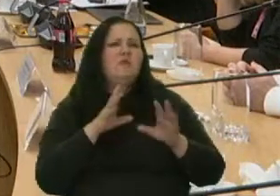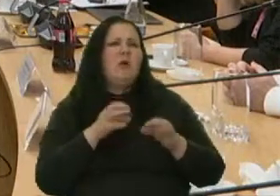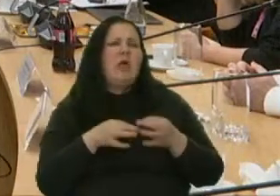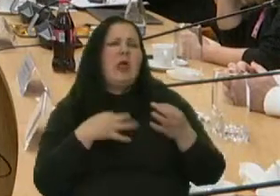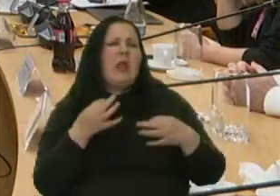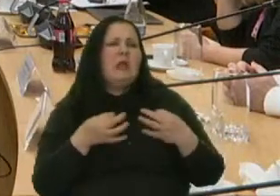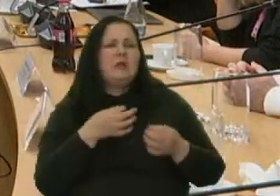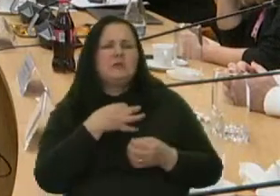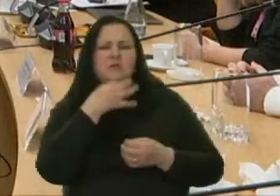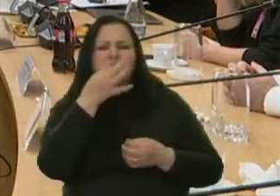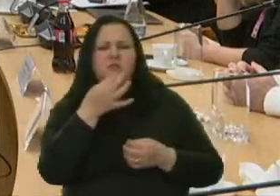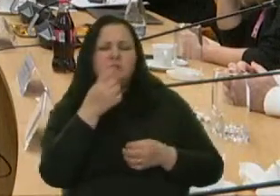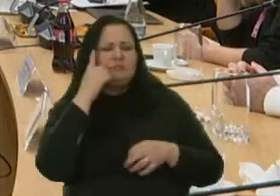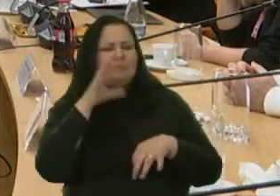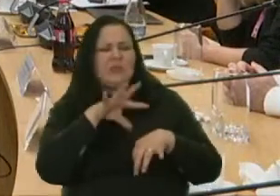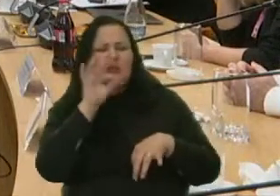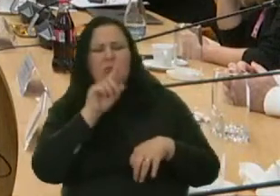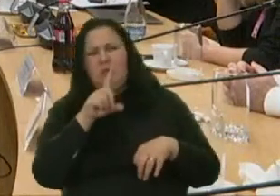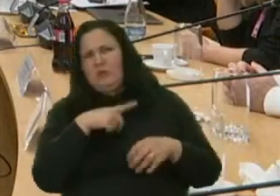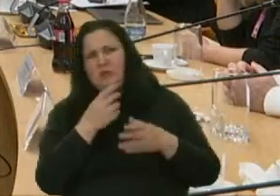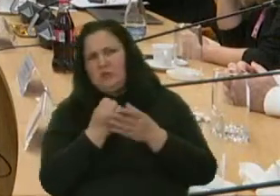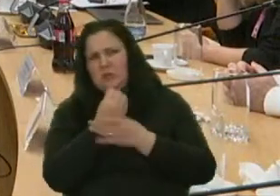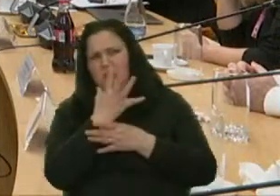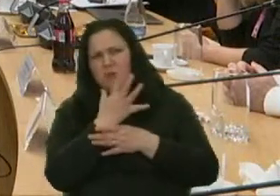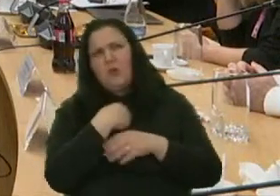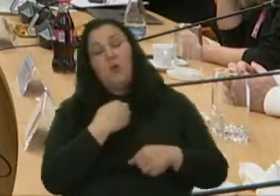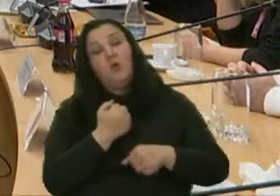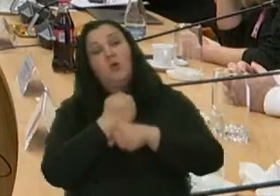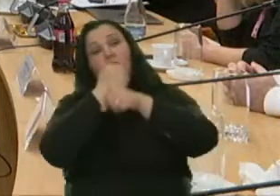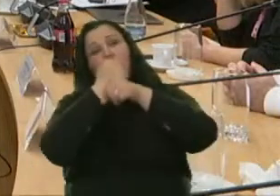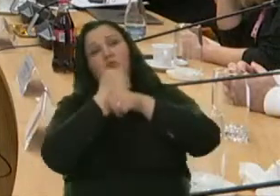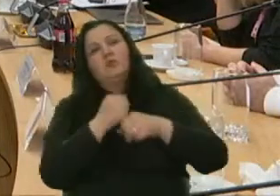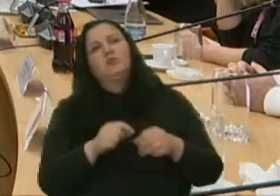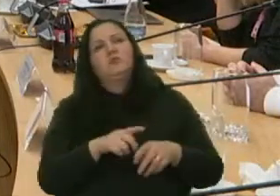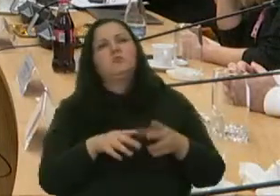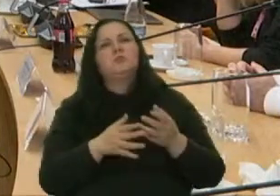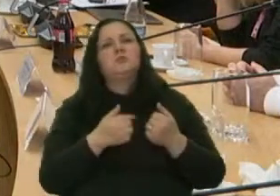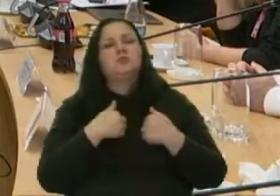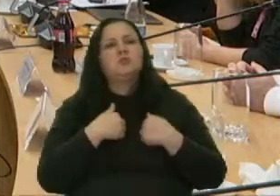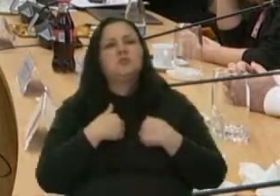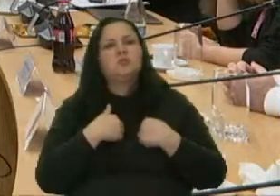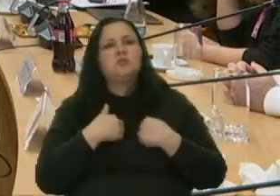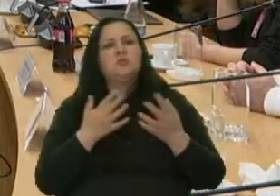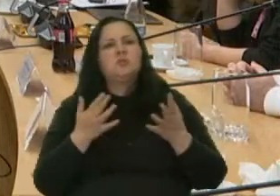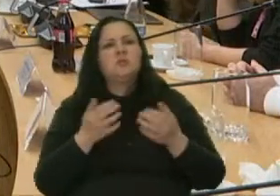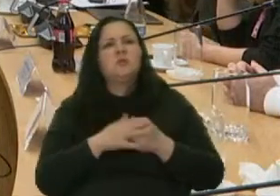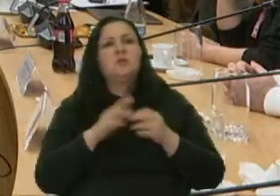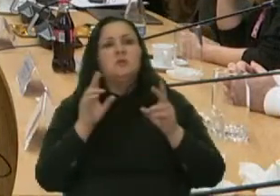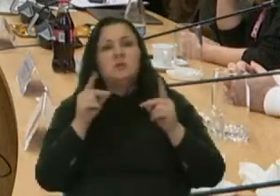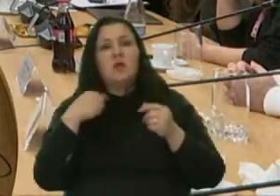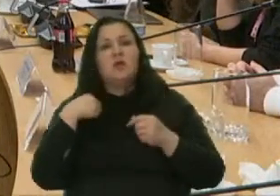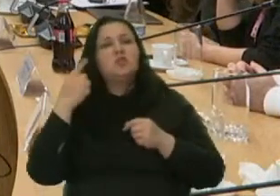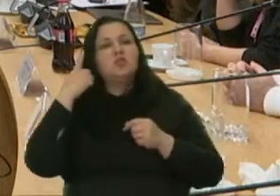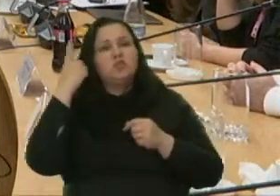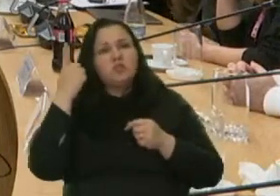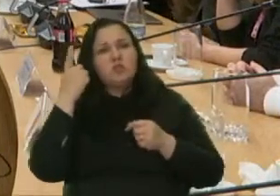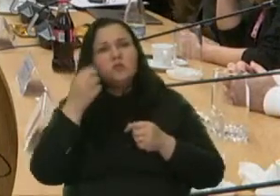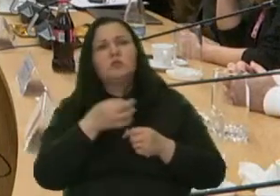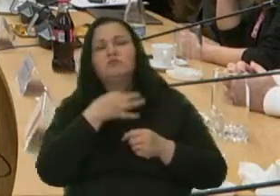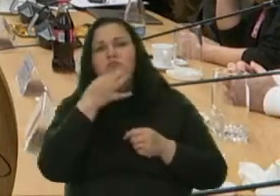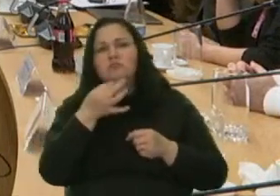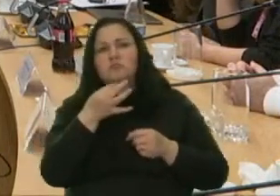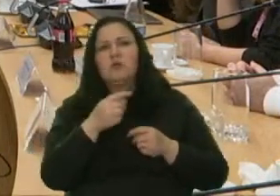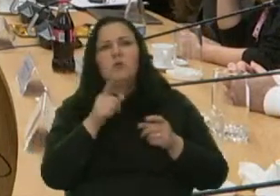domnule ideea asta nu e nouă o susțin Și eu cum a făcut domnul mătușa mi a fost fair play spun domnule Da știu subiectul acesta